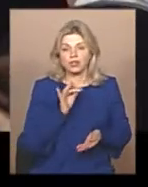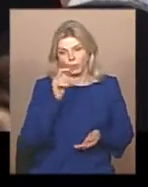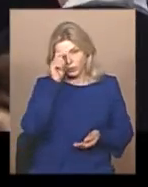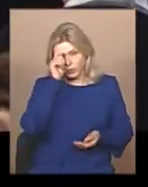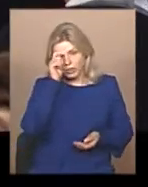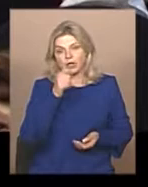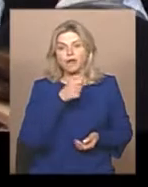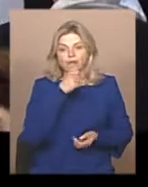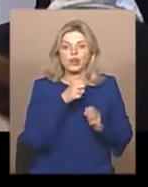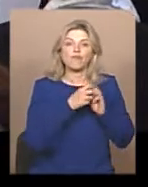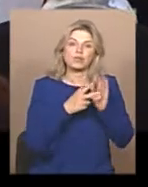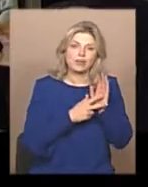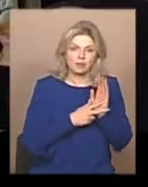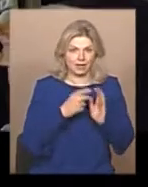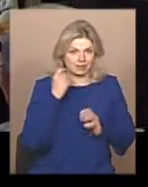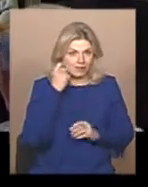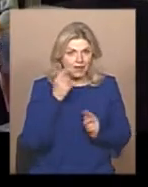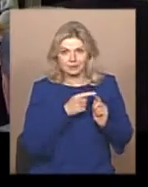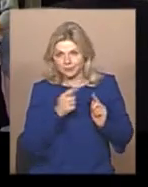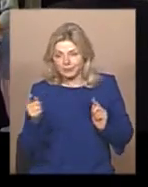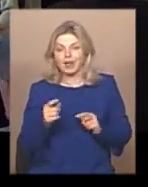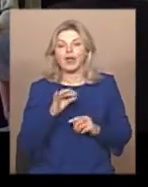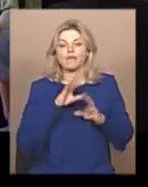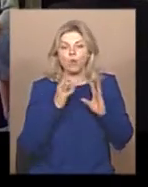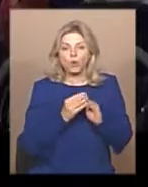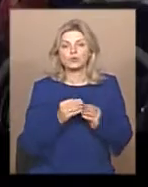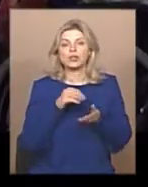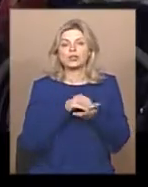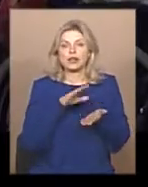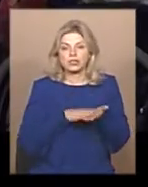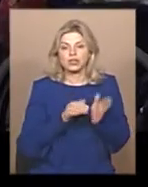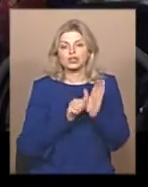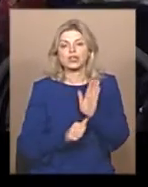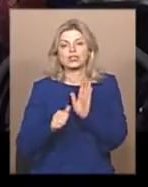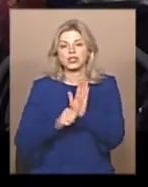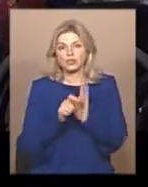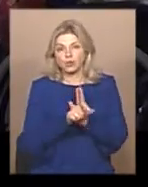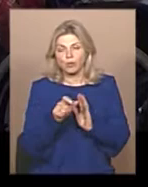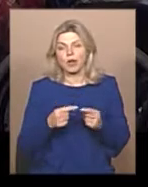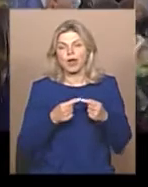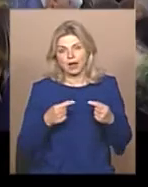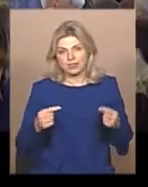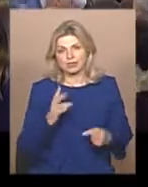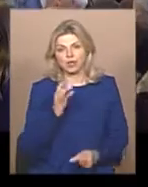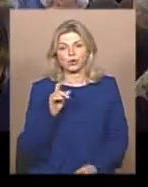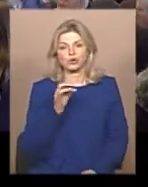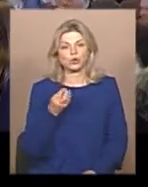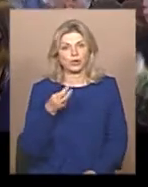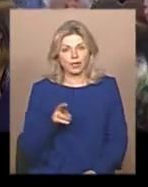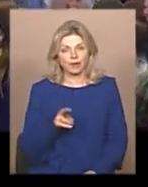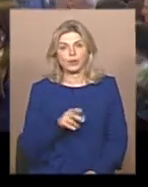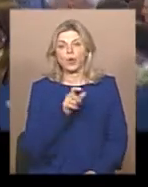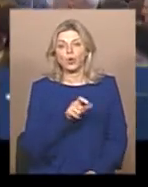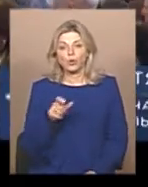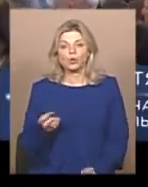чоловіки віком від 18 років. Загалом зареєструвалося 66 осіб із різними нозологіями. Они пришли сюда за